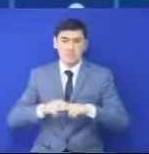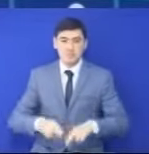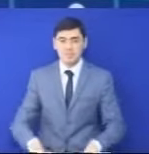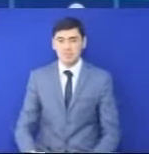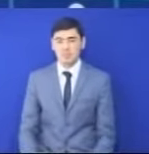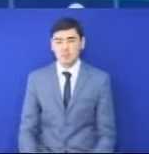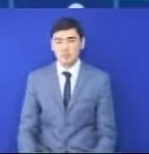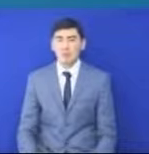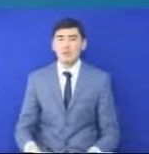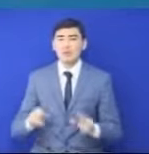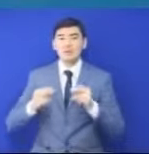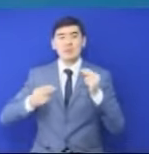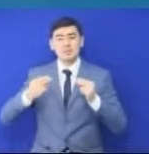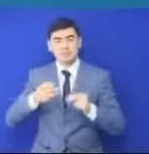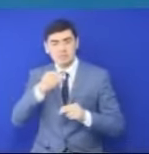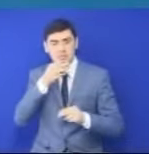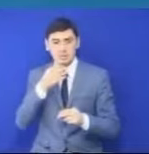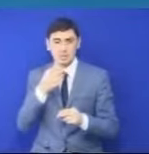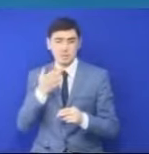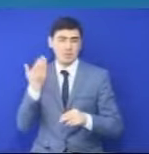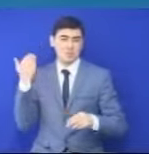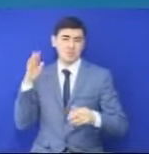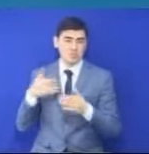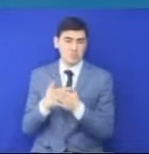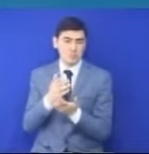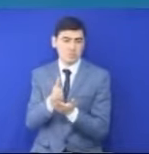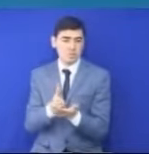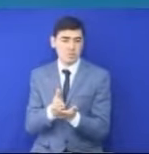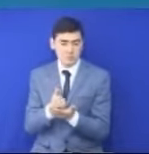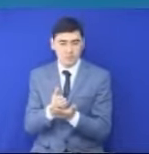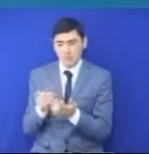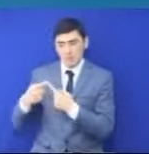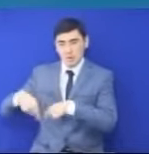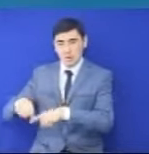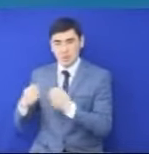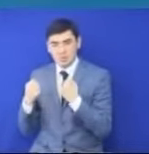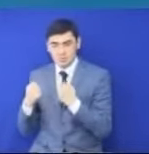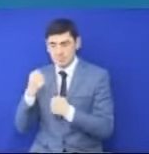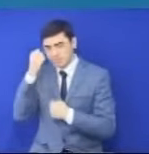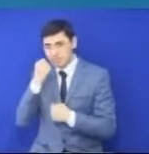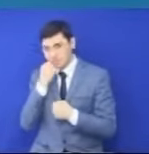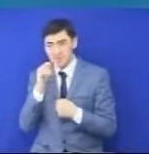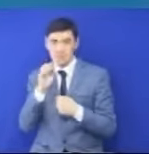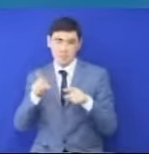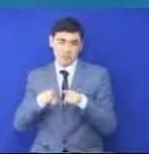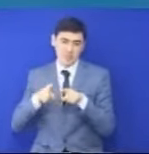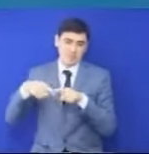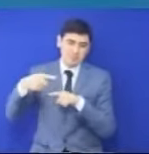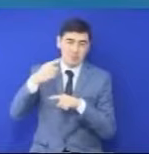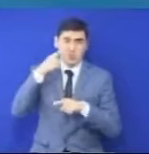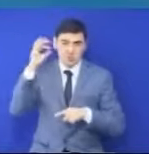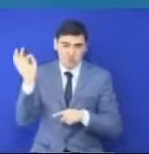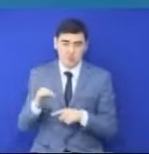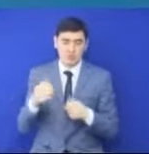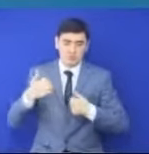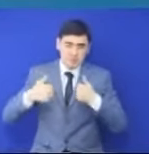нравится, я занимаюсь очень давно. Хотелось бы сказать спасибо отделу физической культуры города Семей, чтобы проводилось побольше таких соревнований.